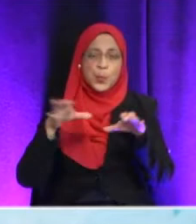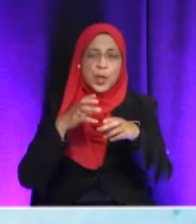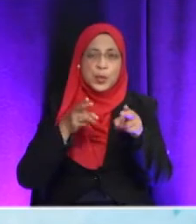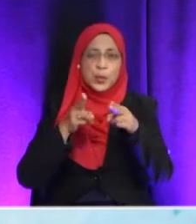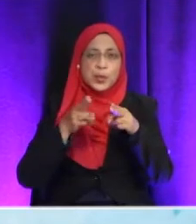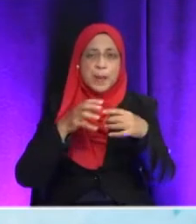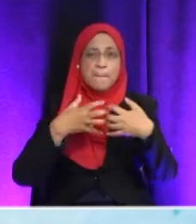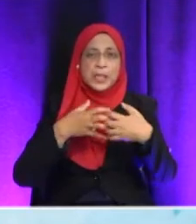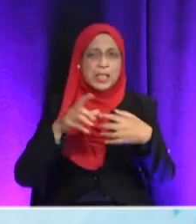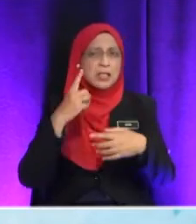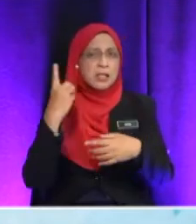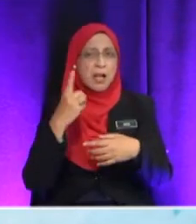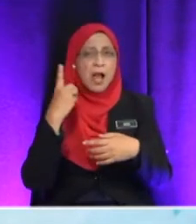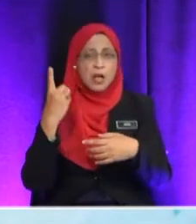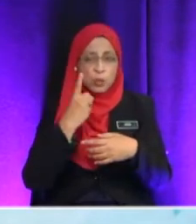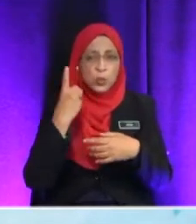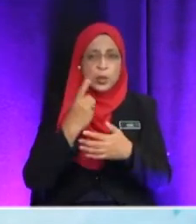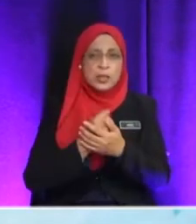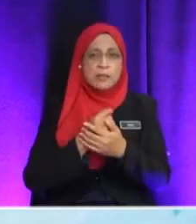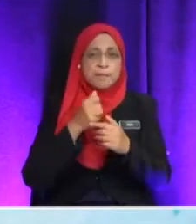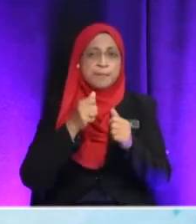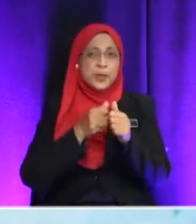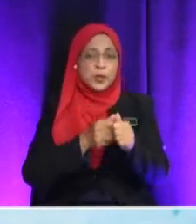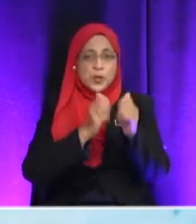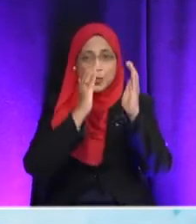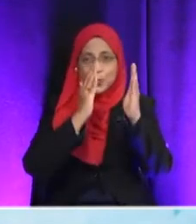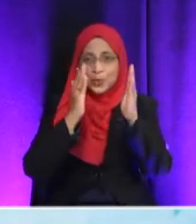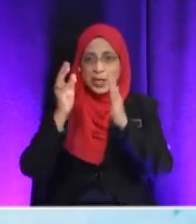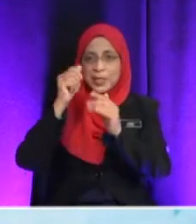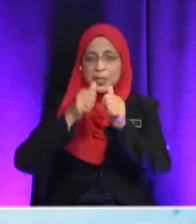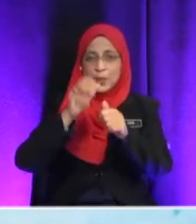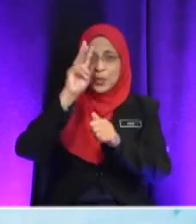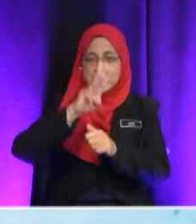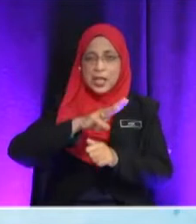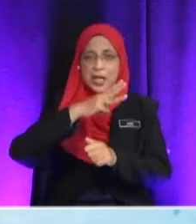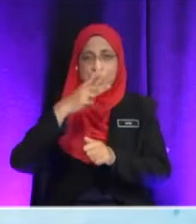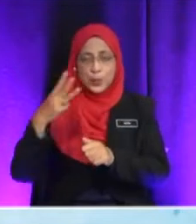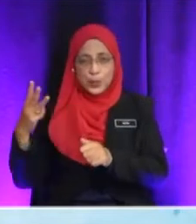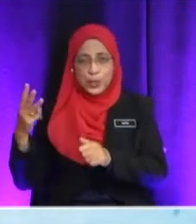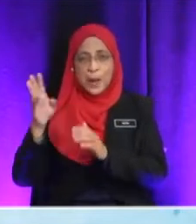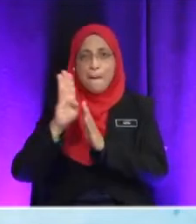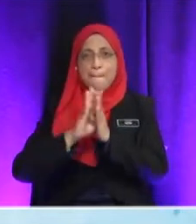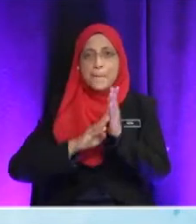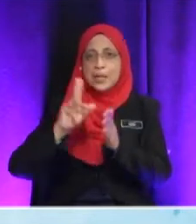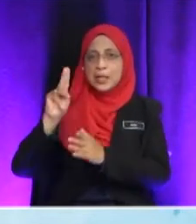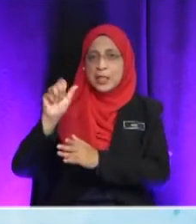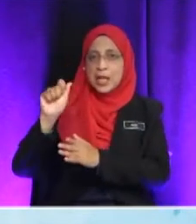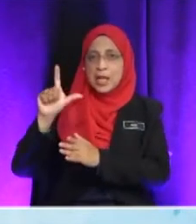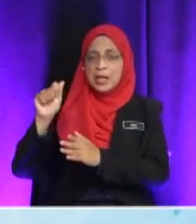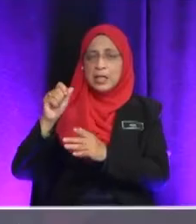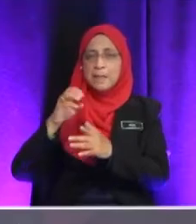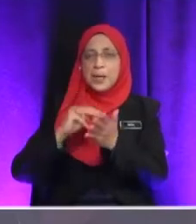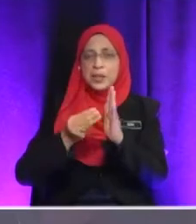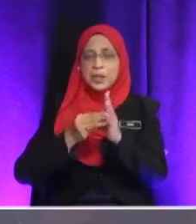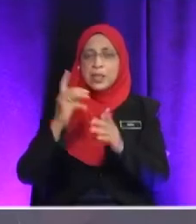selalu hah oke yee betul-betul berkali ini maksudnya selalu baik